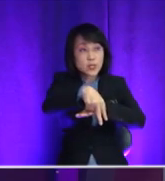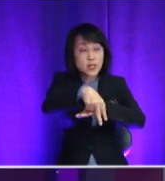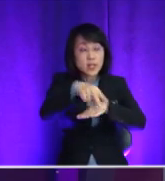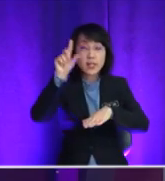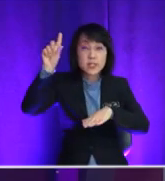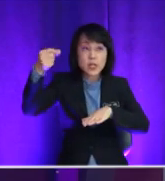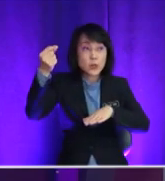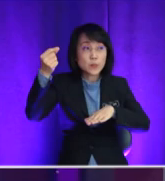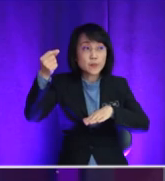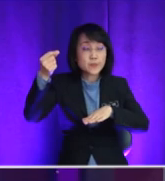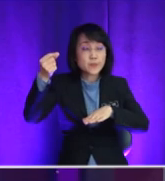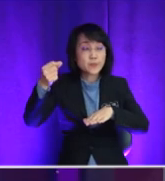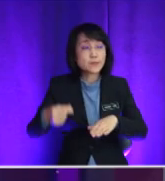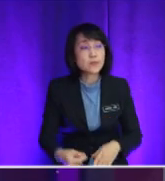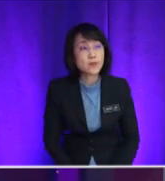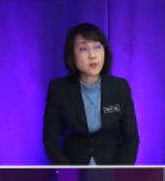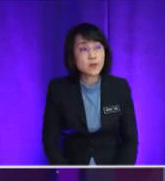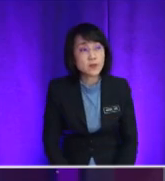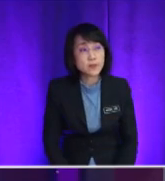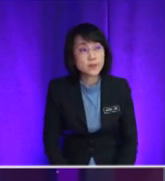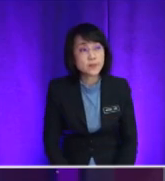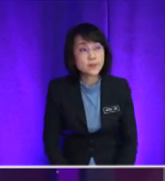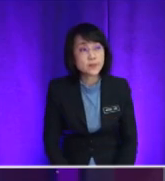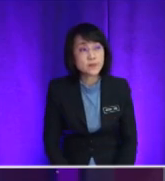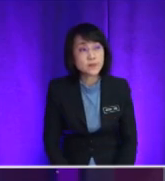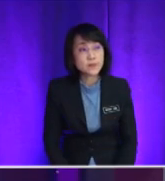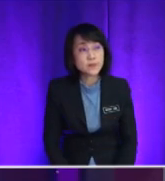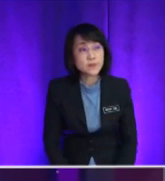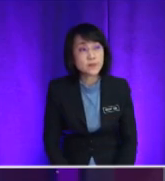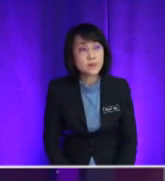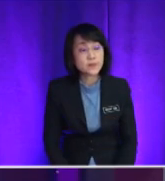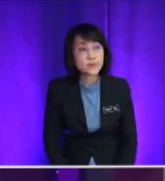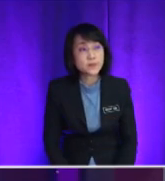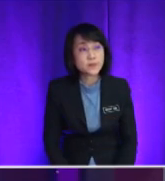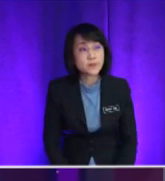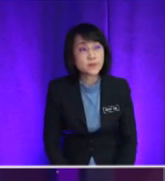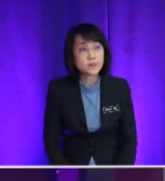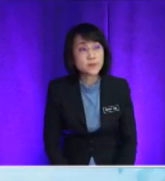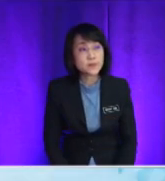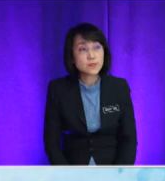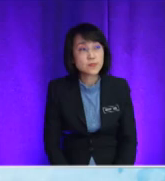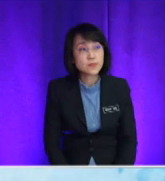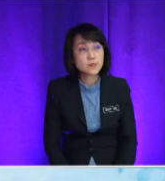turunkan jarum Oke turunkan tuas angka kemudian